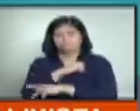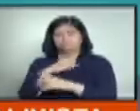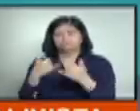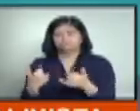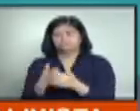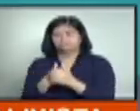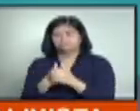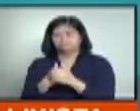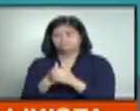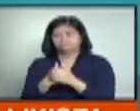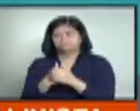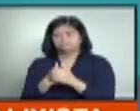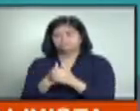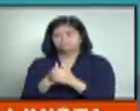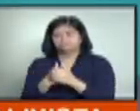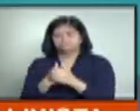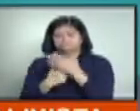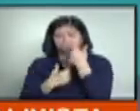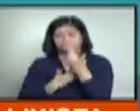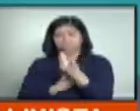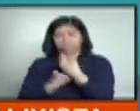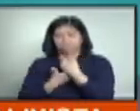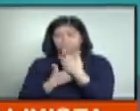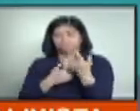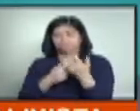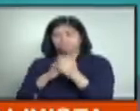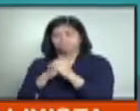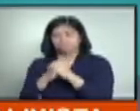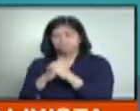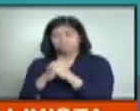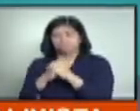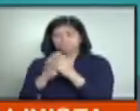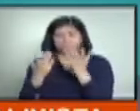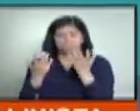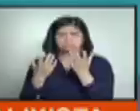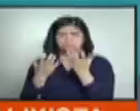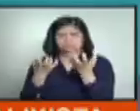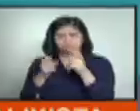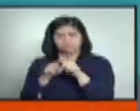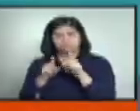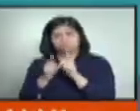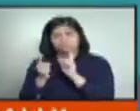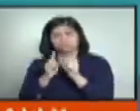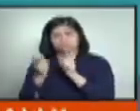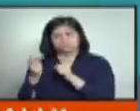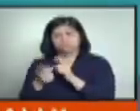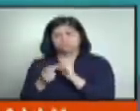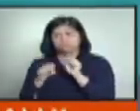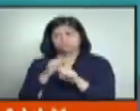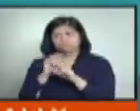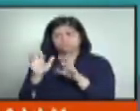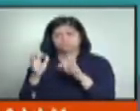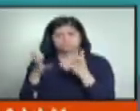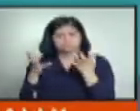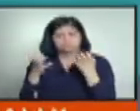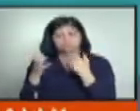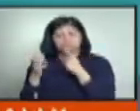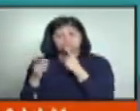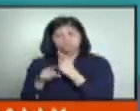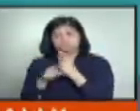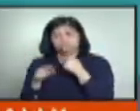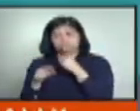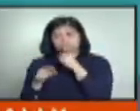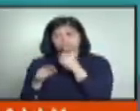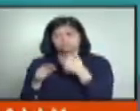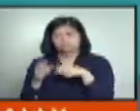ngayon. Pumunta siya doon sa, ano, kasi province, gusto ko rin talaga makausap yan, eh. Para masipag. Kasi, actually, hindi ko